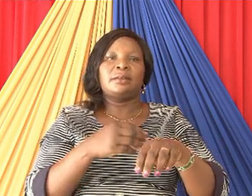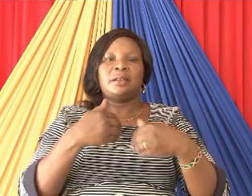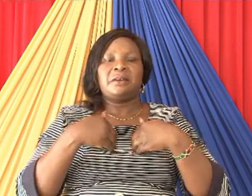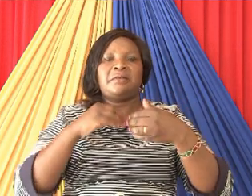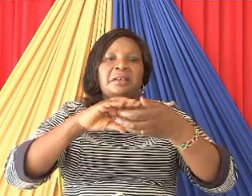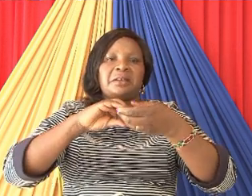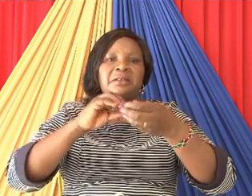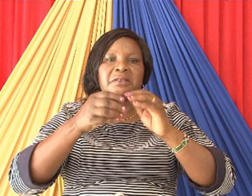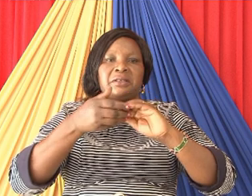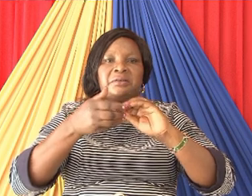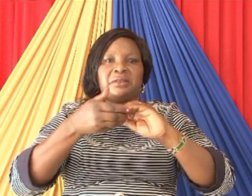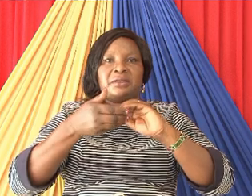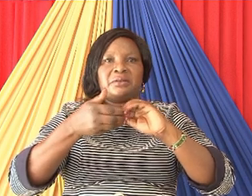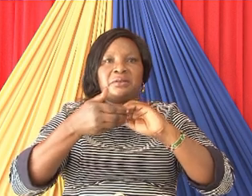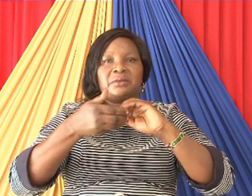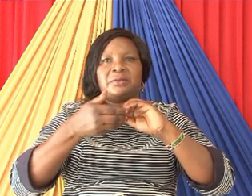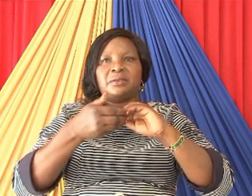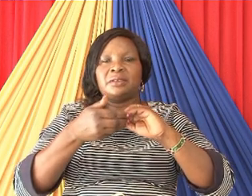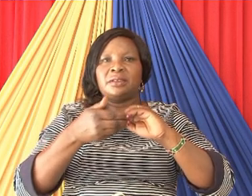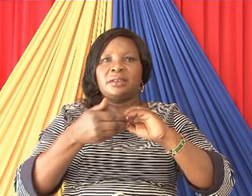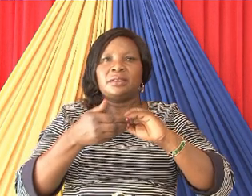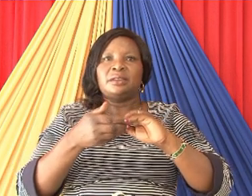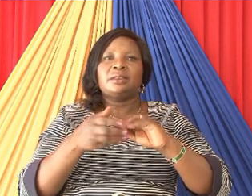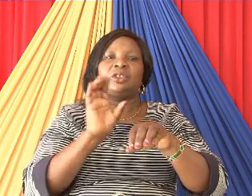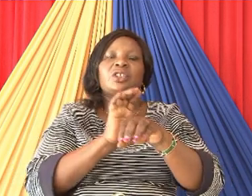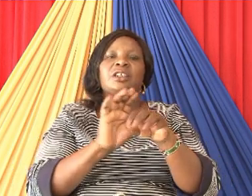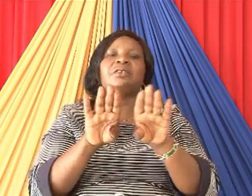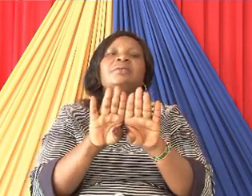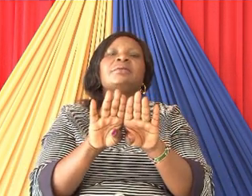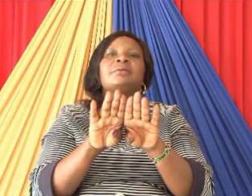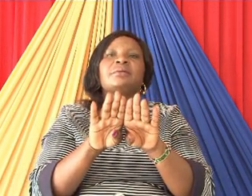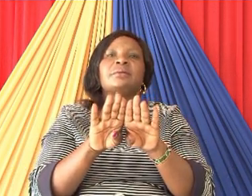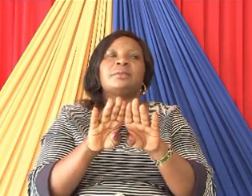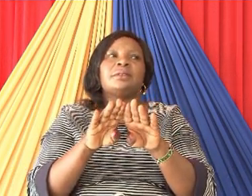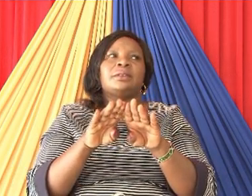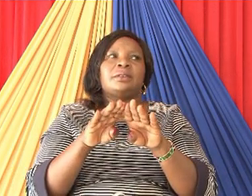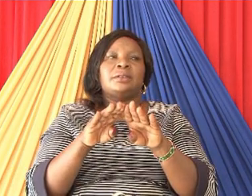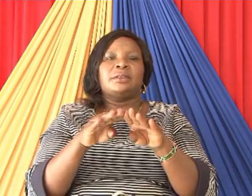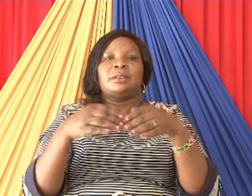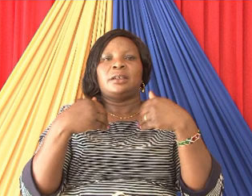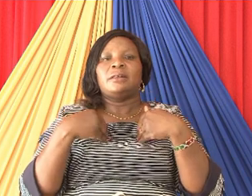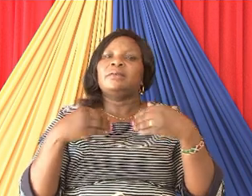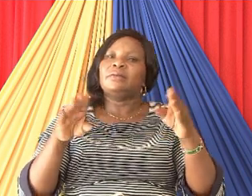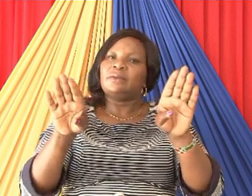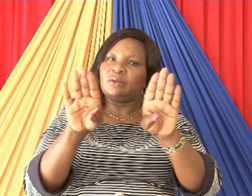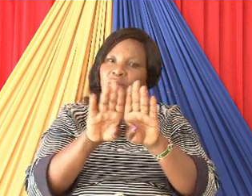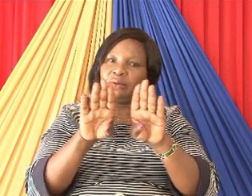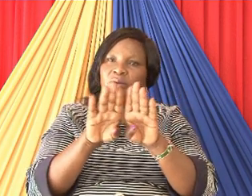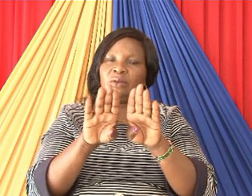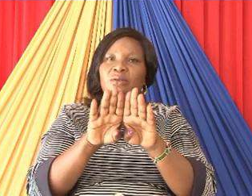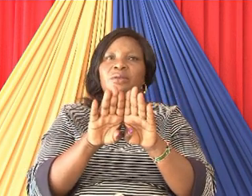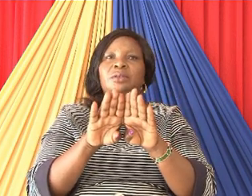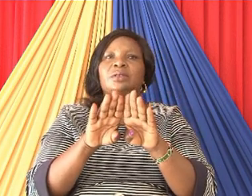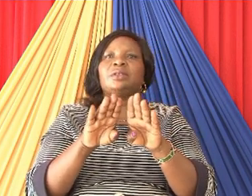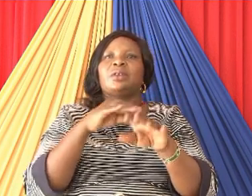makanisa yamefungwa, wao hawana mambo ya Mungu. Sasa ni kama wamefunga mambo yao na Mungu, sababu kanisa